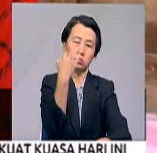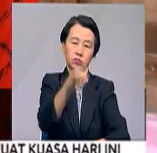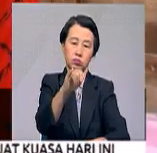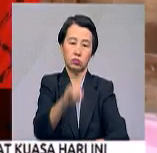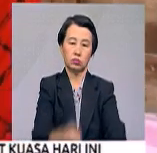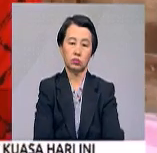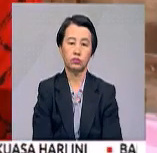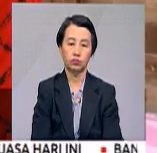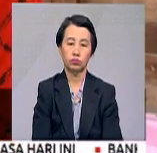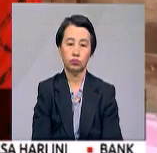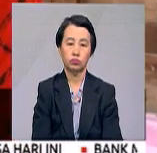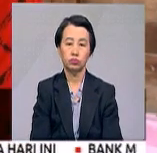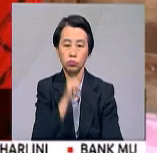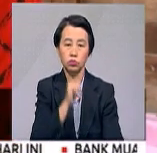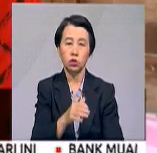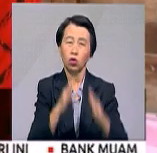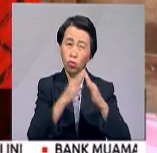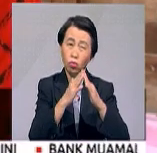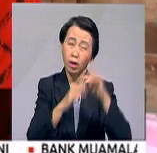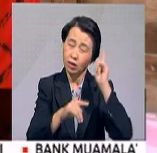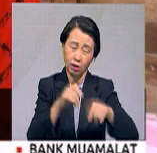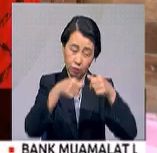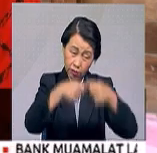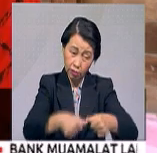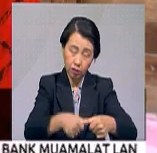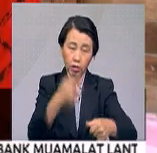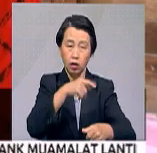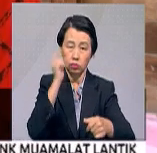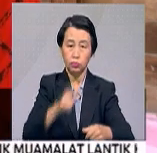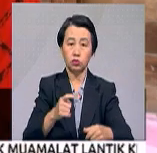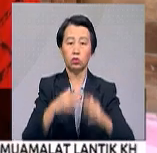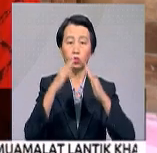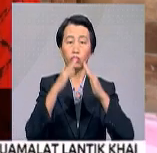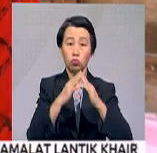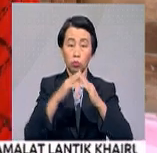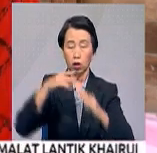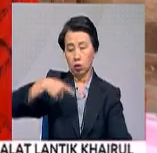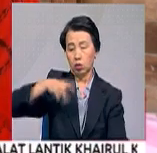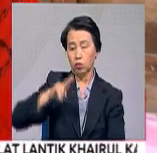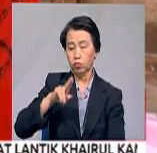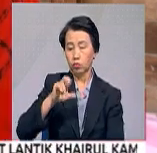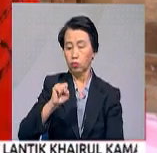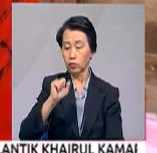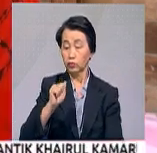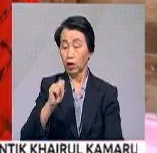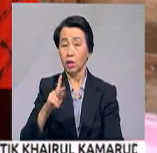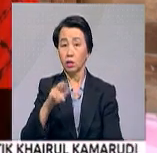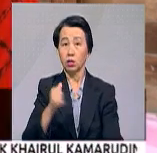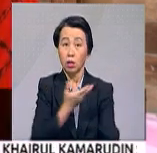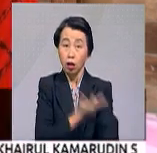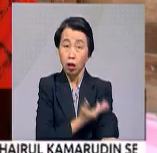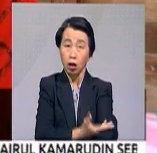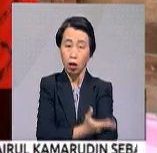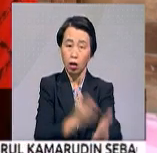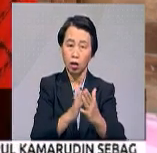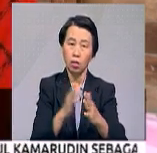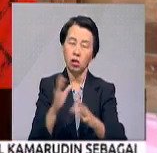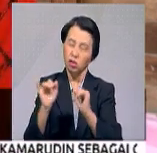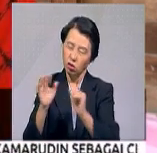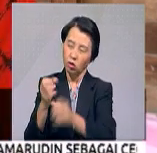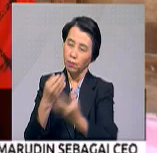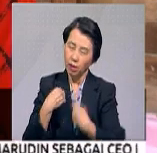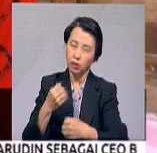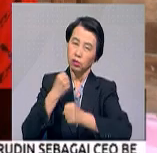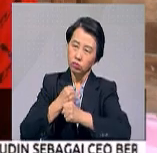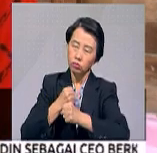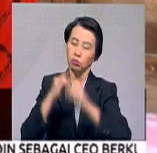tak minta banyak, tapi memang dah tak boleh duduk dah rumah ni sebab kami perlu rumah pusaka. Harapnya dapat sebiji rumah lah untuk kami tiga